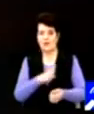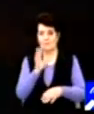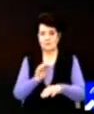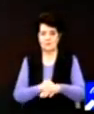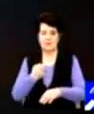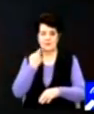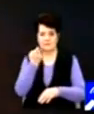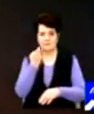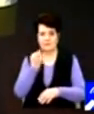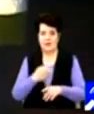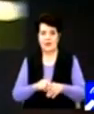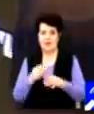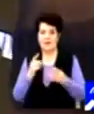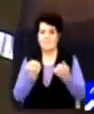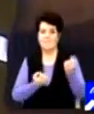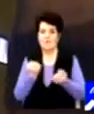depistați băuți la volan.